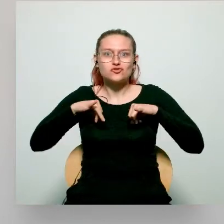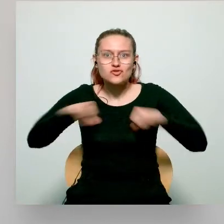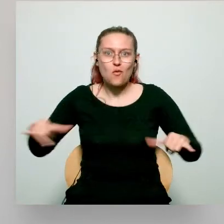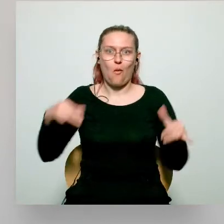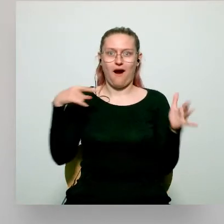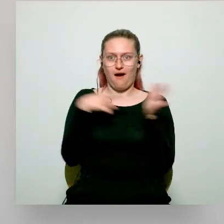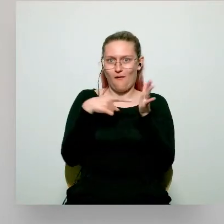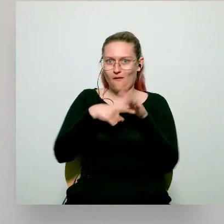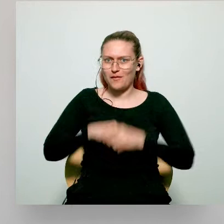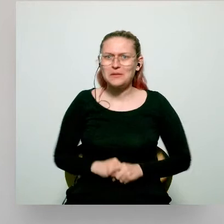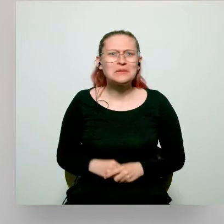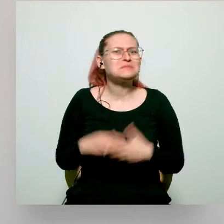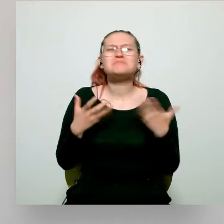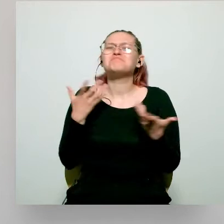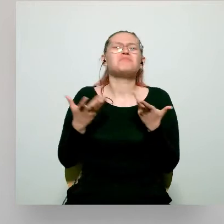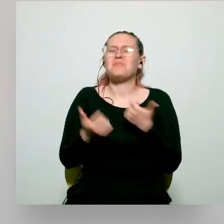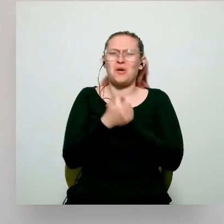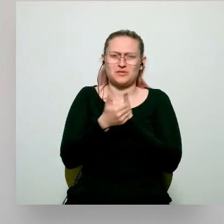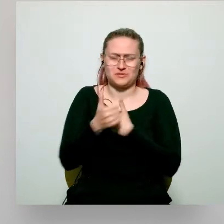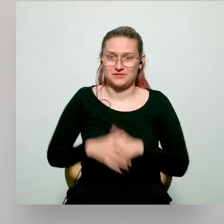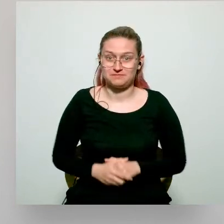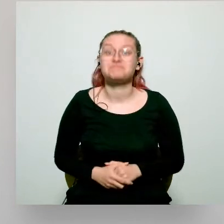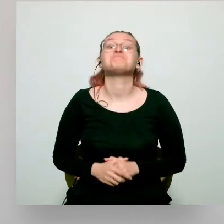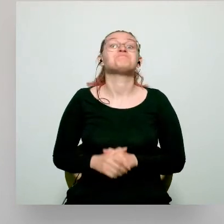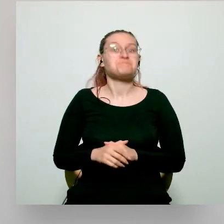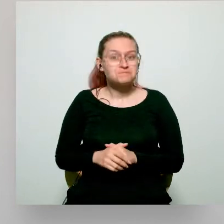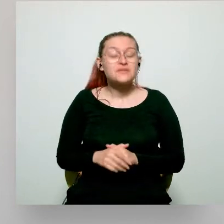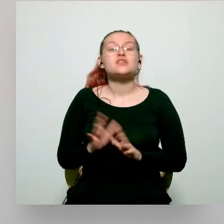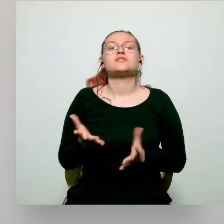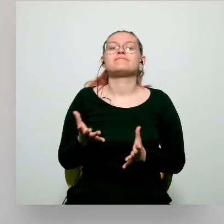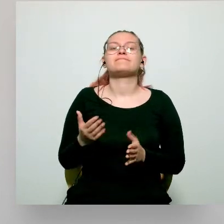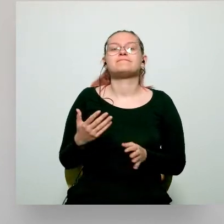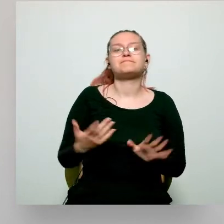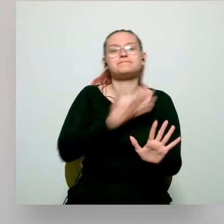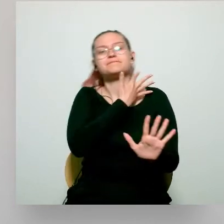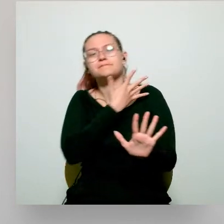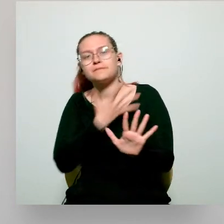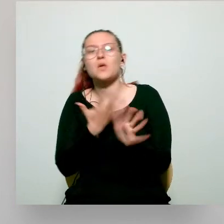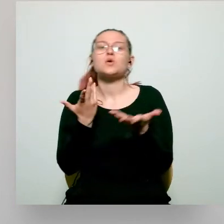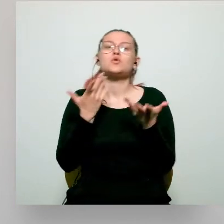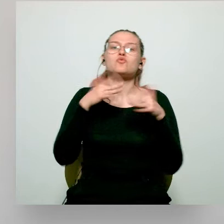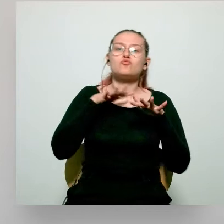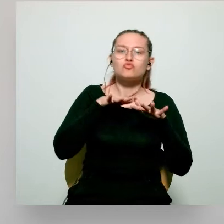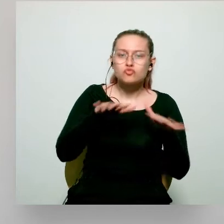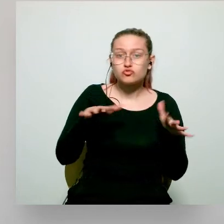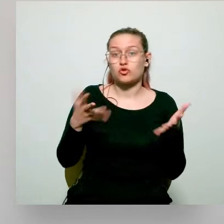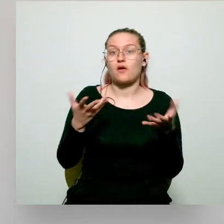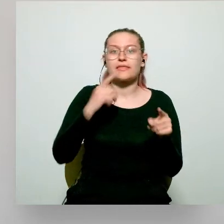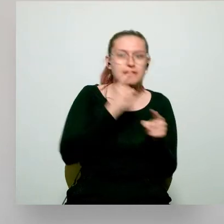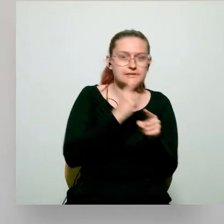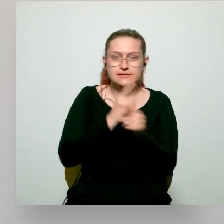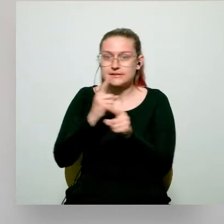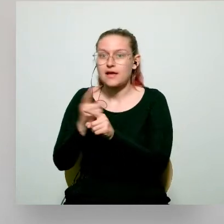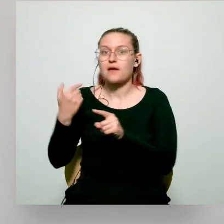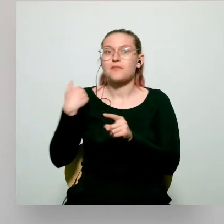To znaczy, ten fakt, że bardzo wiele decyzji było podejmowanych na szczeblu lokalnym, zarówno dotyczy